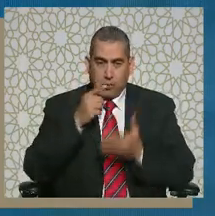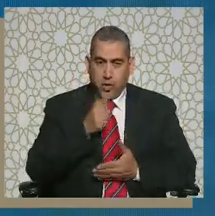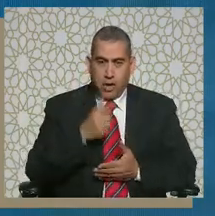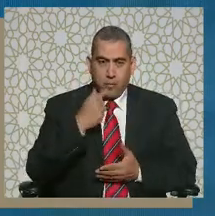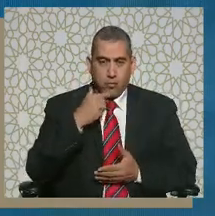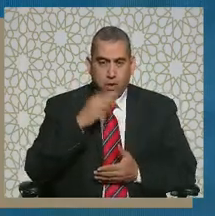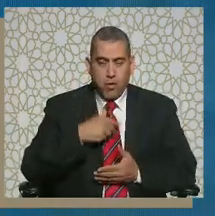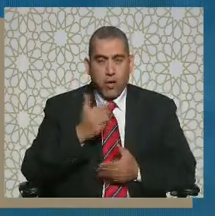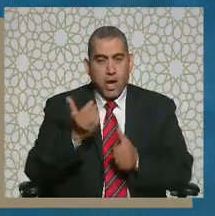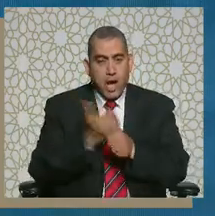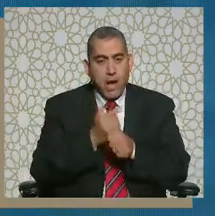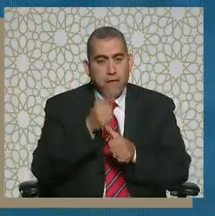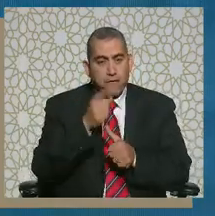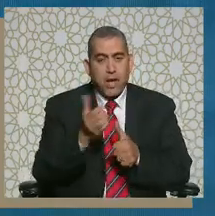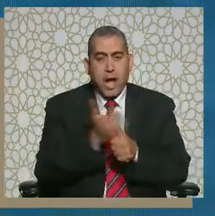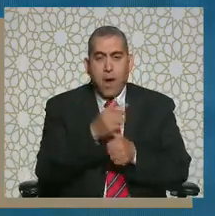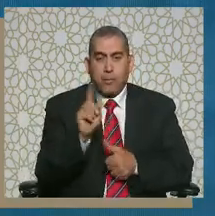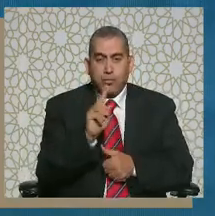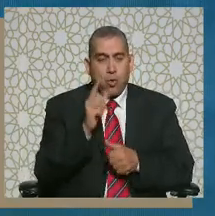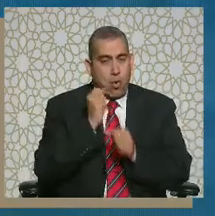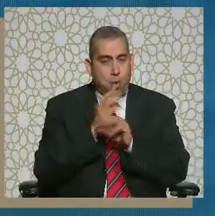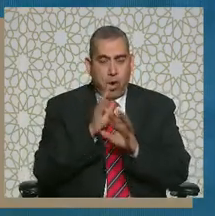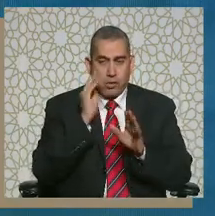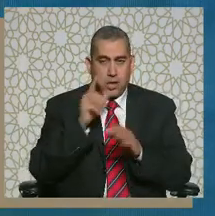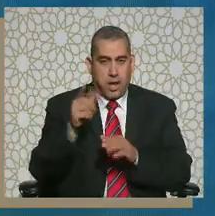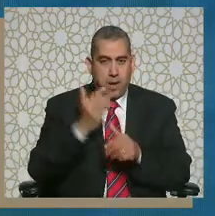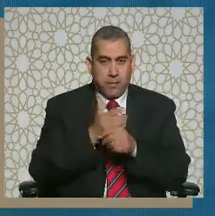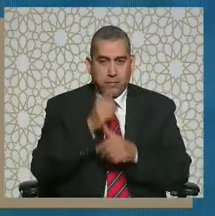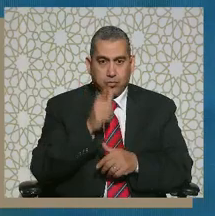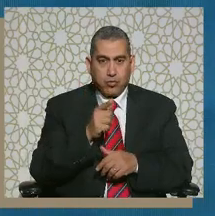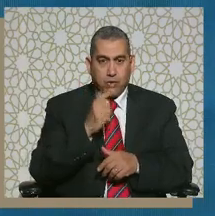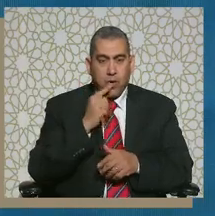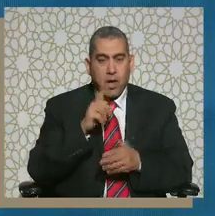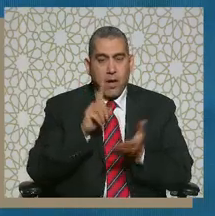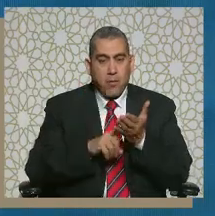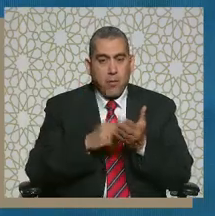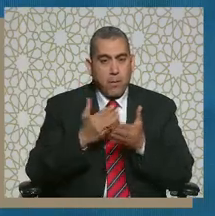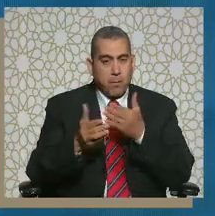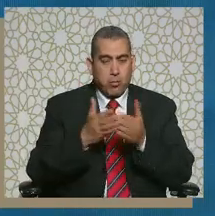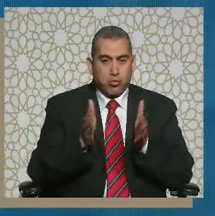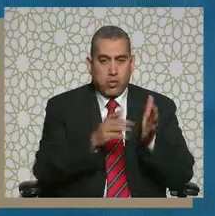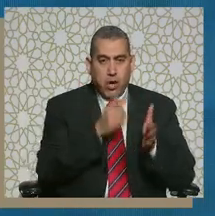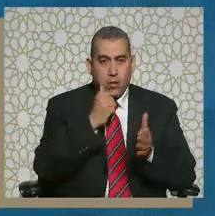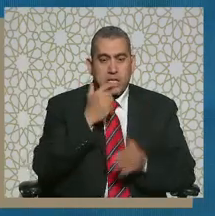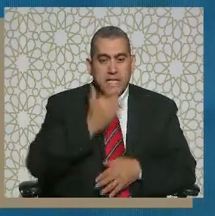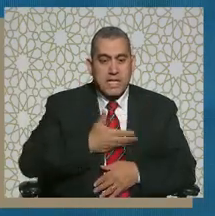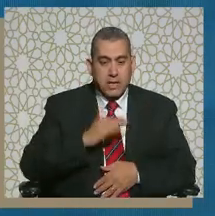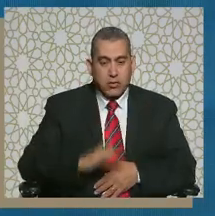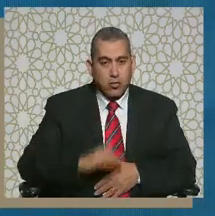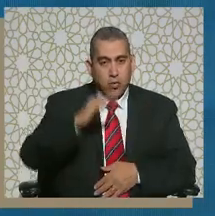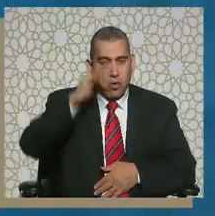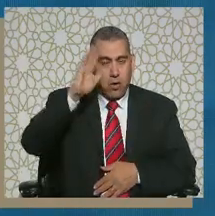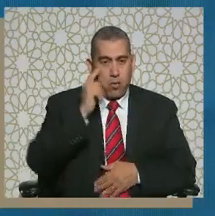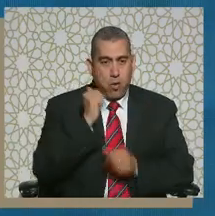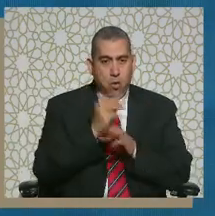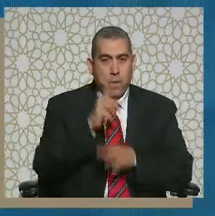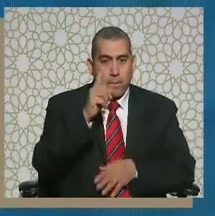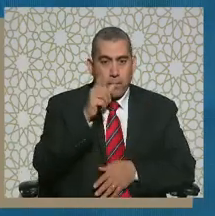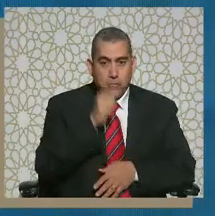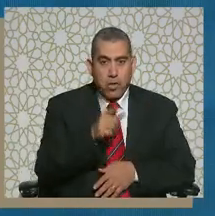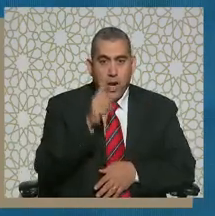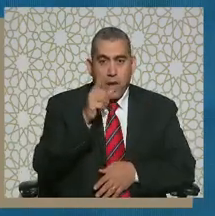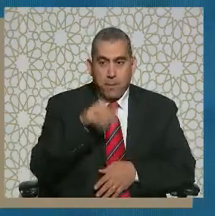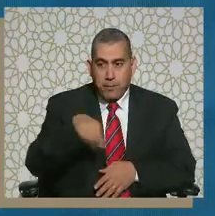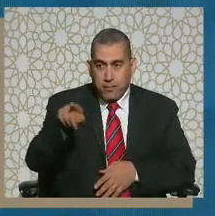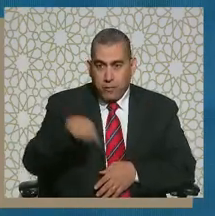انت مش متزوجه او متزوجه ولا عبره بسنك قد ايه ولكن المساله ان يكون